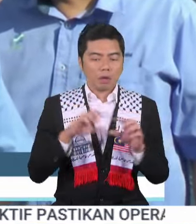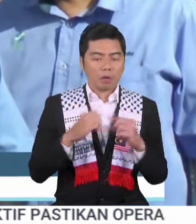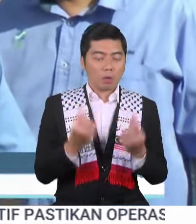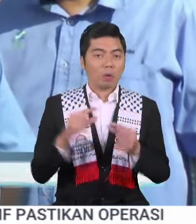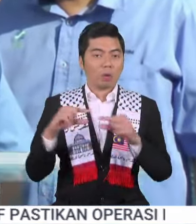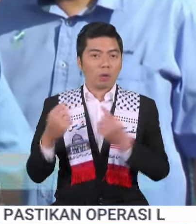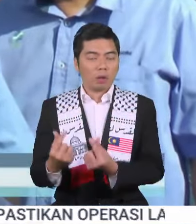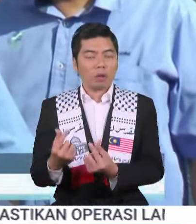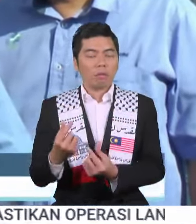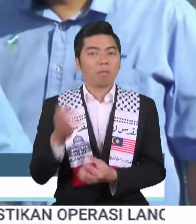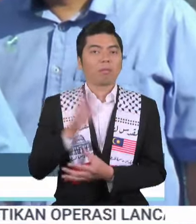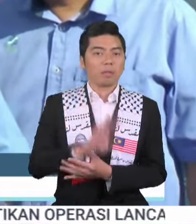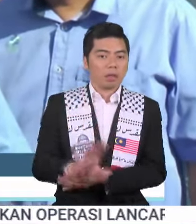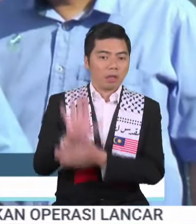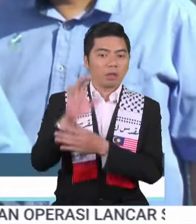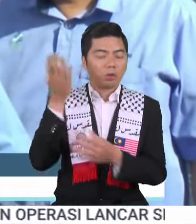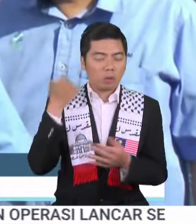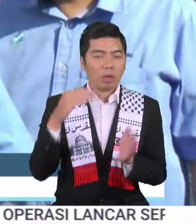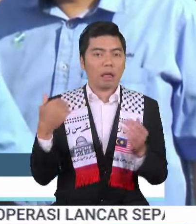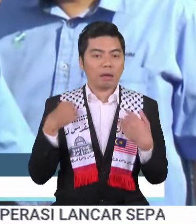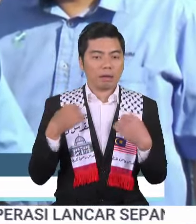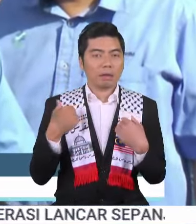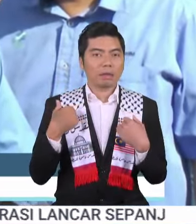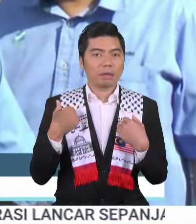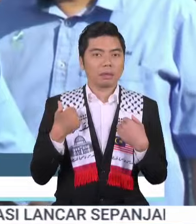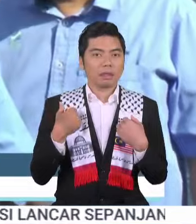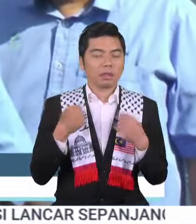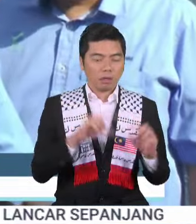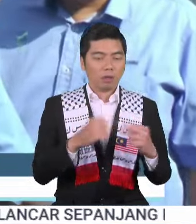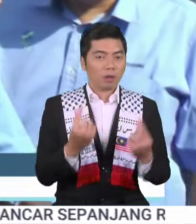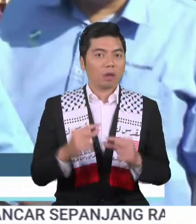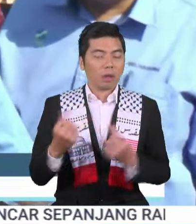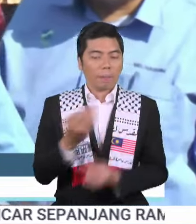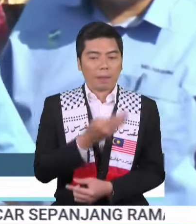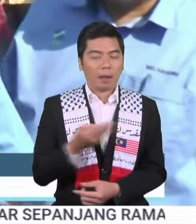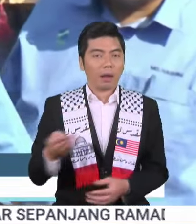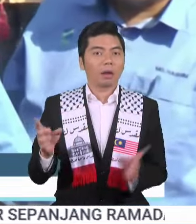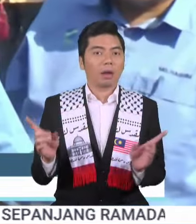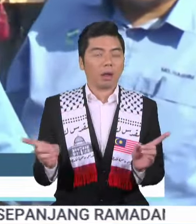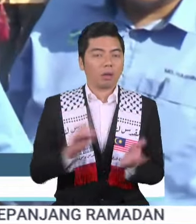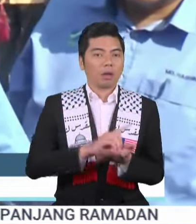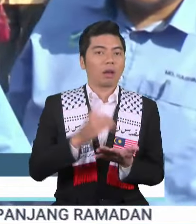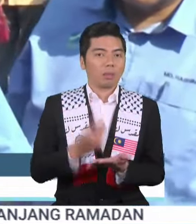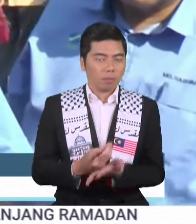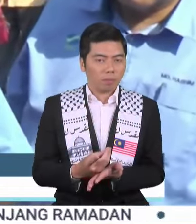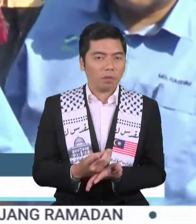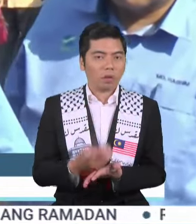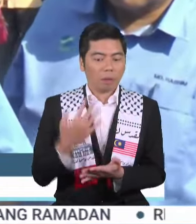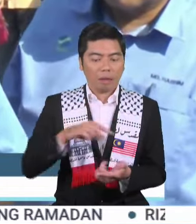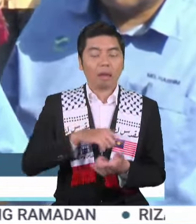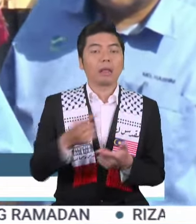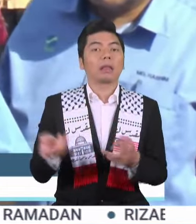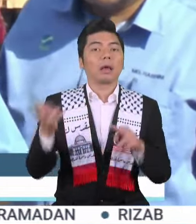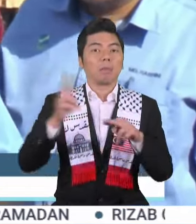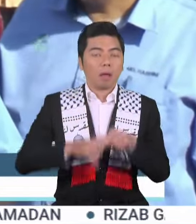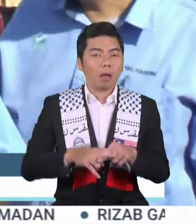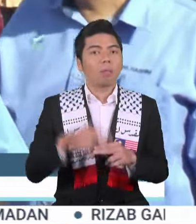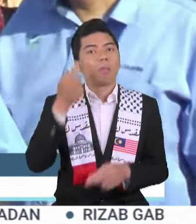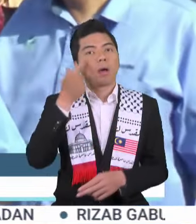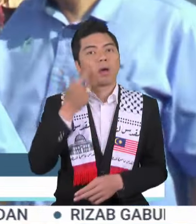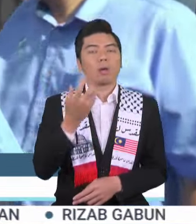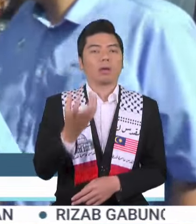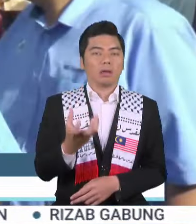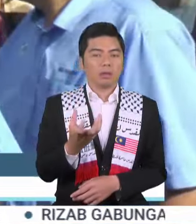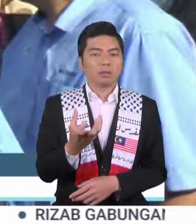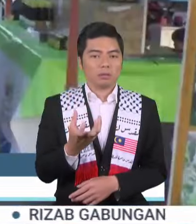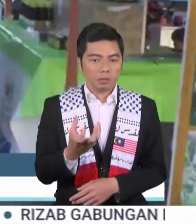ada empatboahan Bahanan dapur dan kita tambahah satunya bawang dan kita